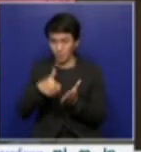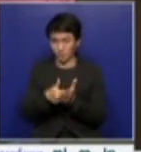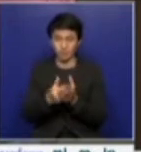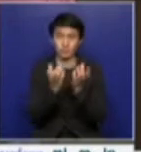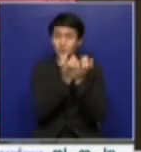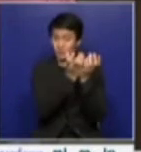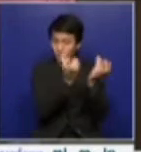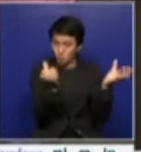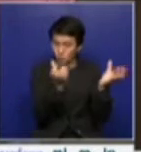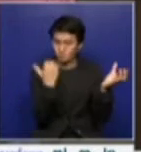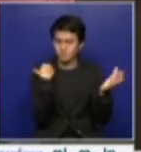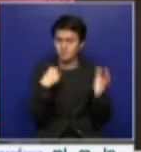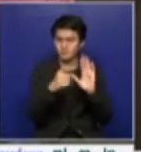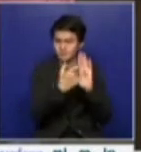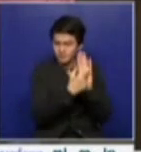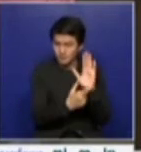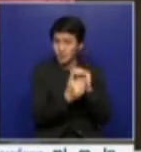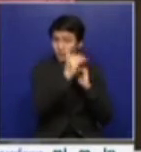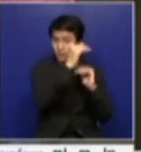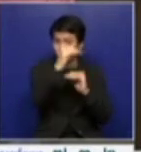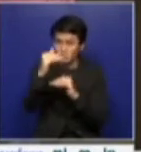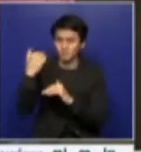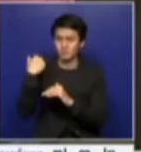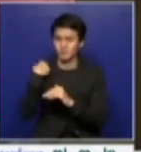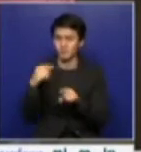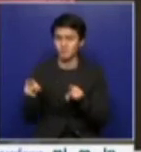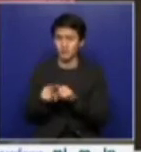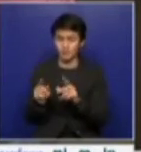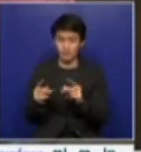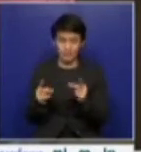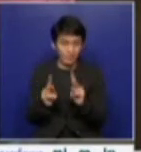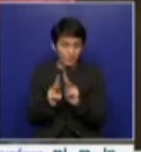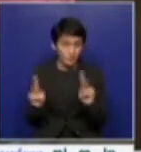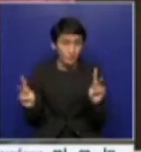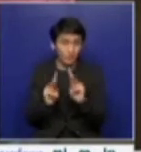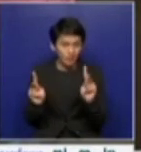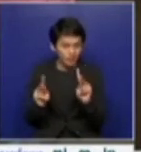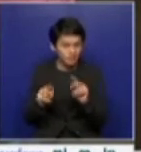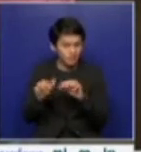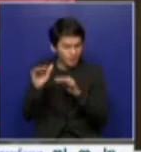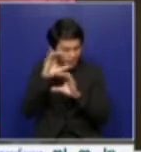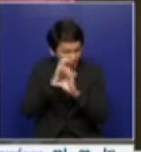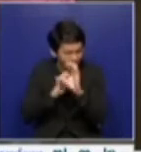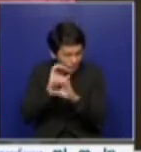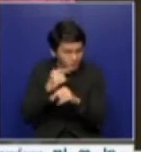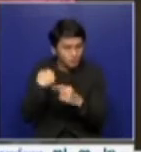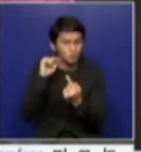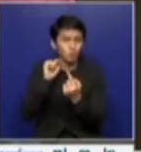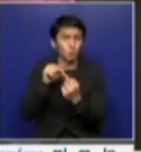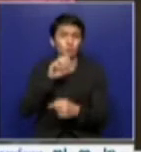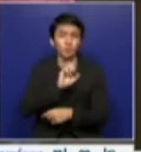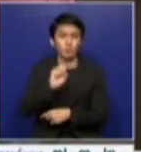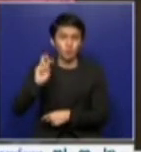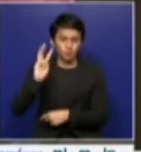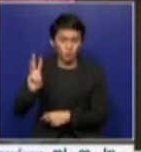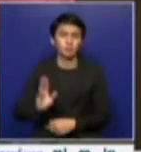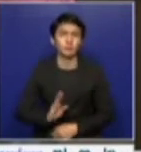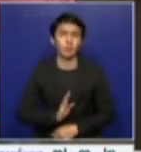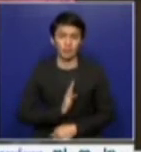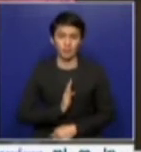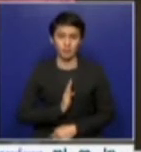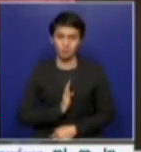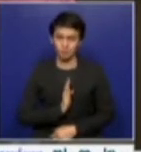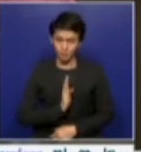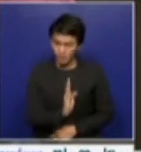ให้คณะกรรมการสรรหาและสวนั้นมีความเป็นกลางขอให้